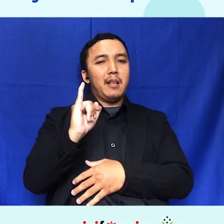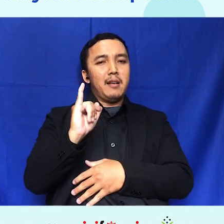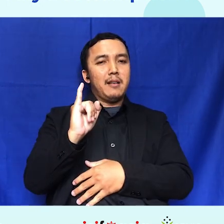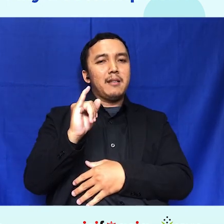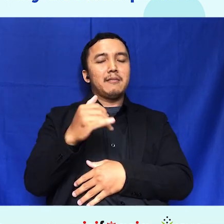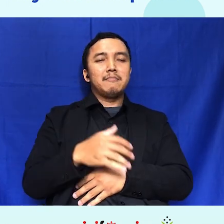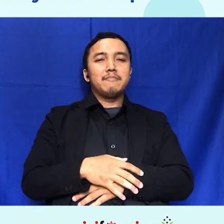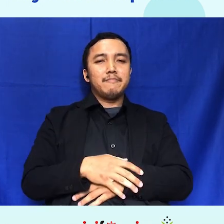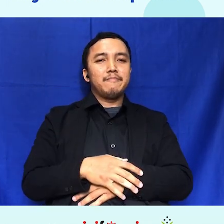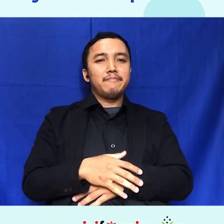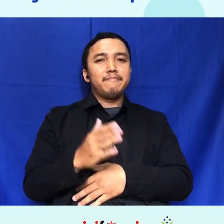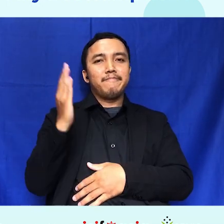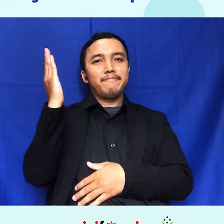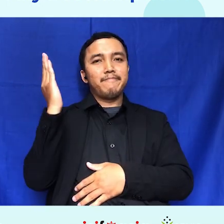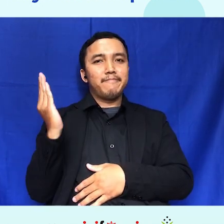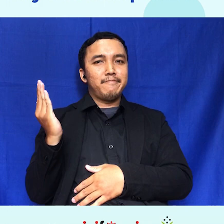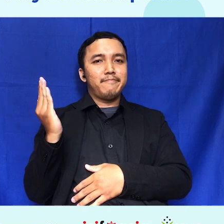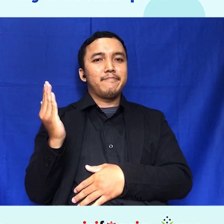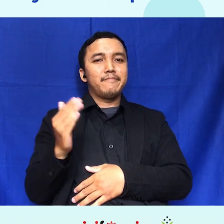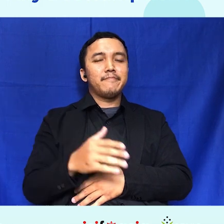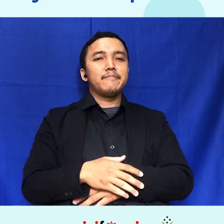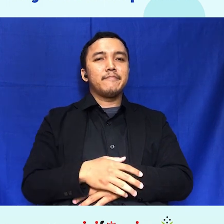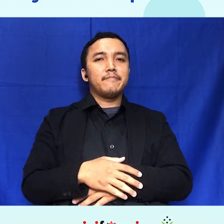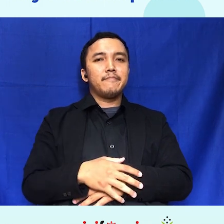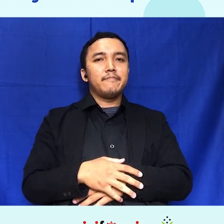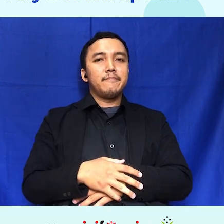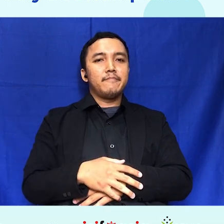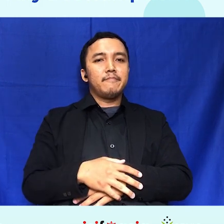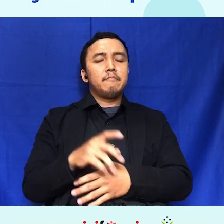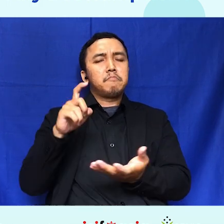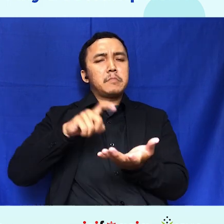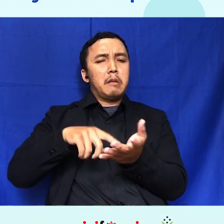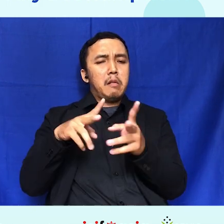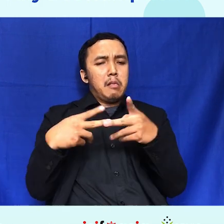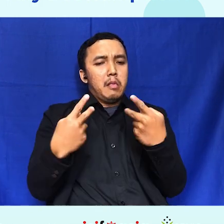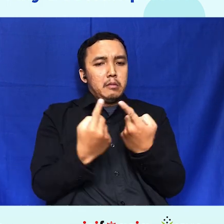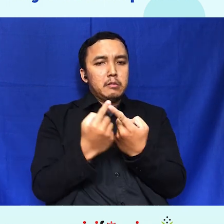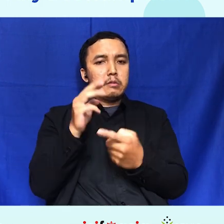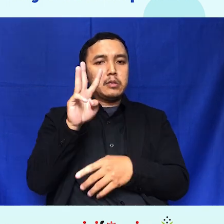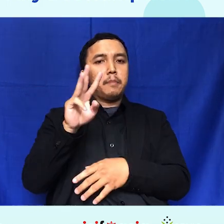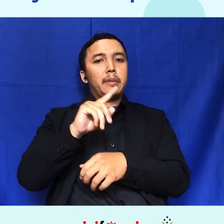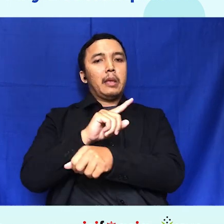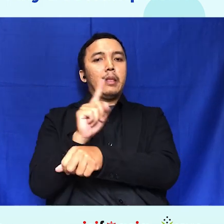blank. Klik kabel perkenalan kelas. Klik kabel perkenalan kelas 3 menit.